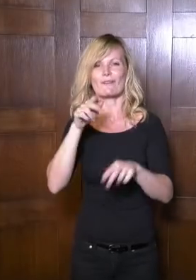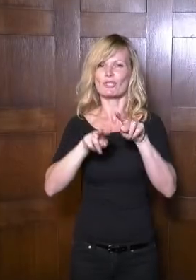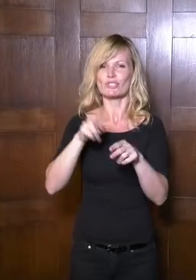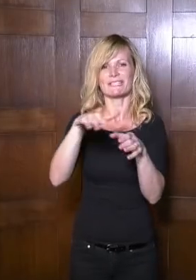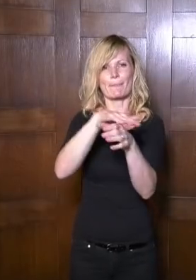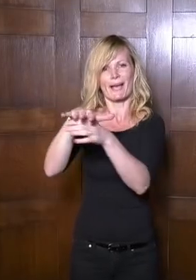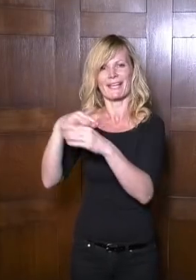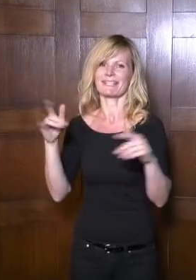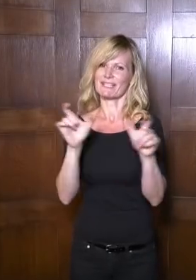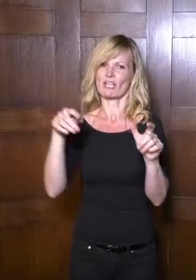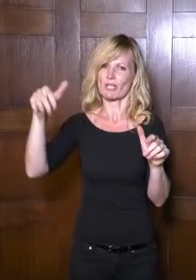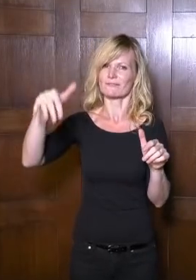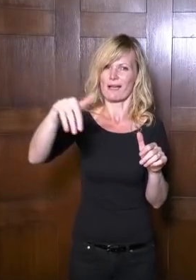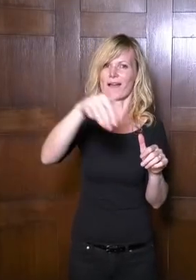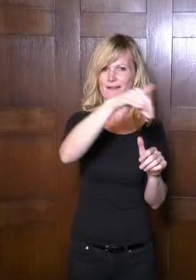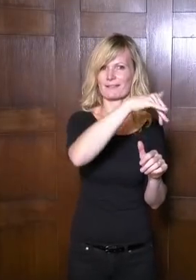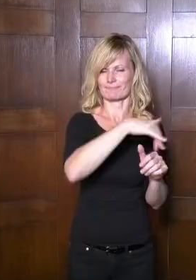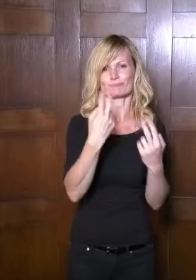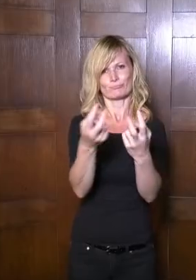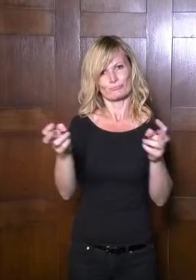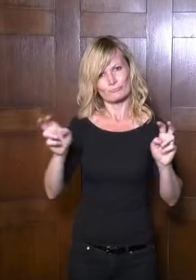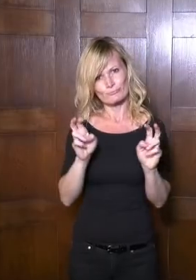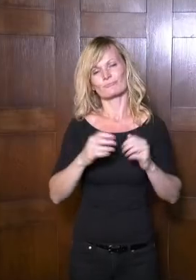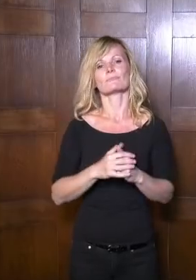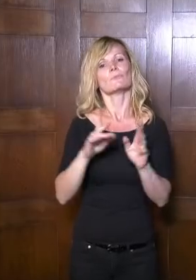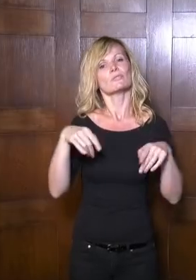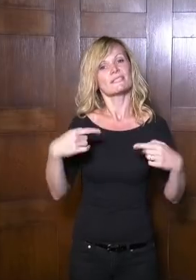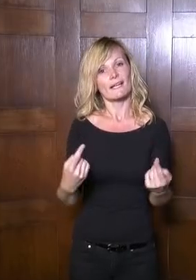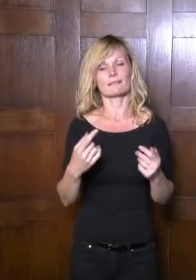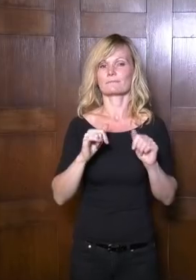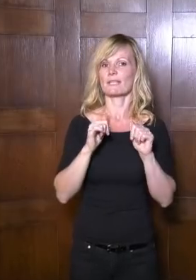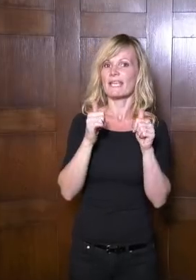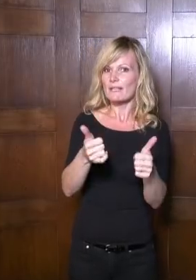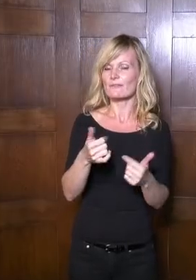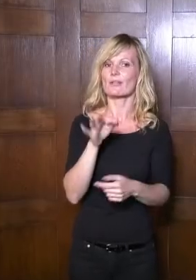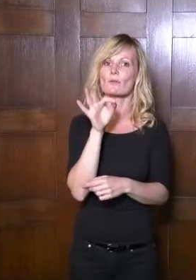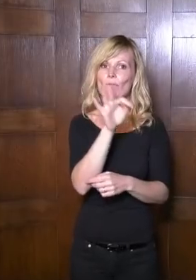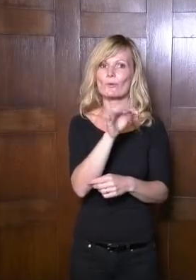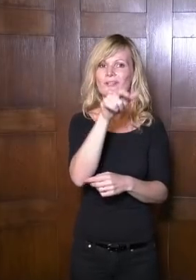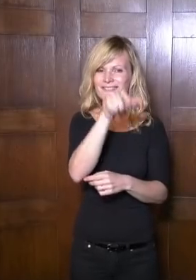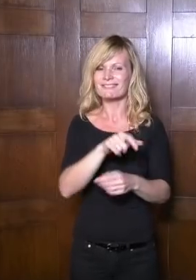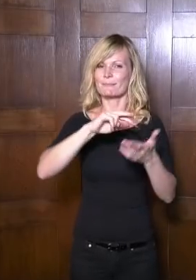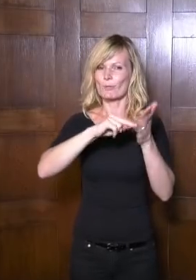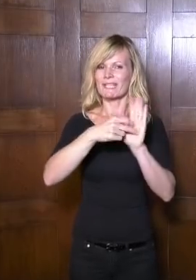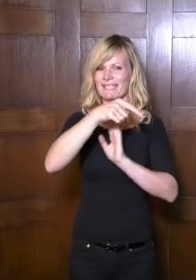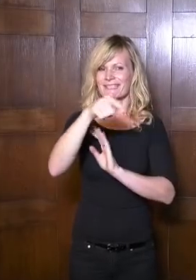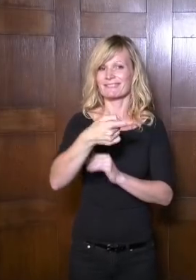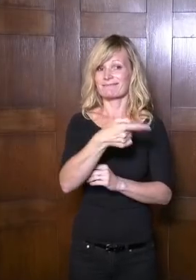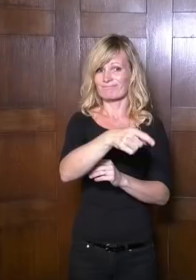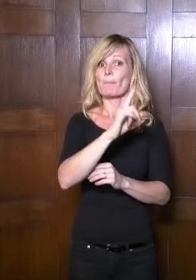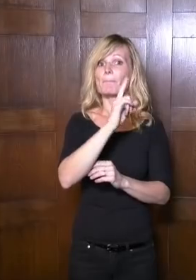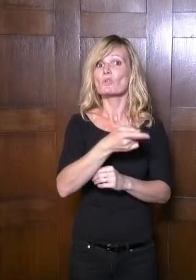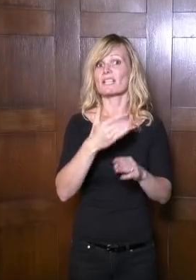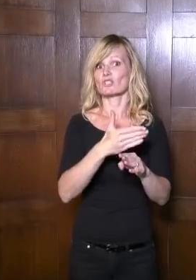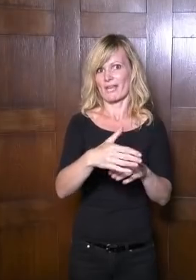wird, und dann eine Hilfe gegeben wird für die, die entscheiden müssen und die ganz bestimmt nicht immer